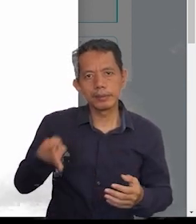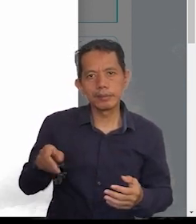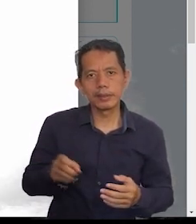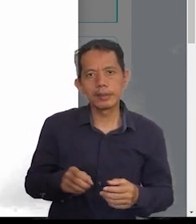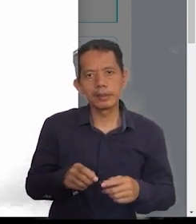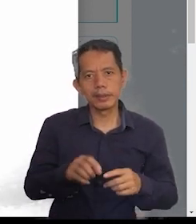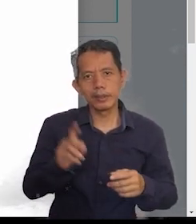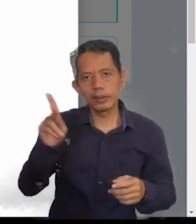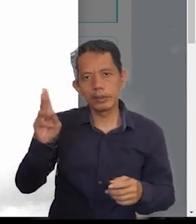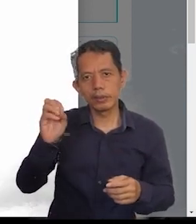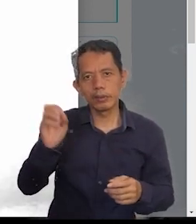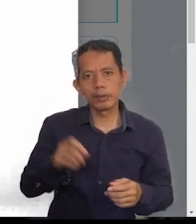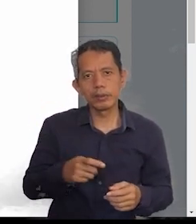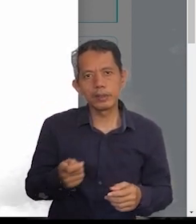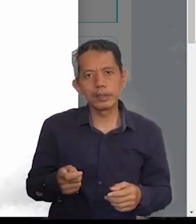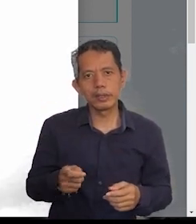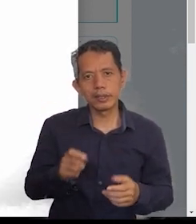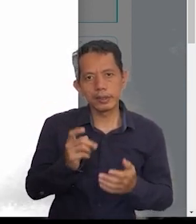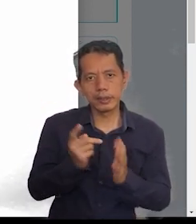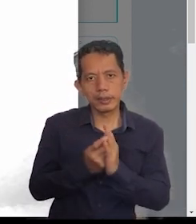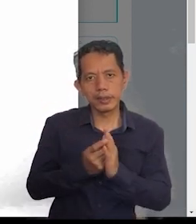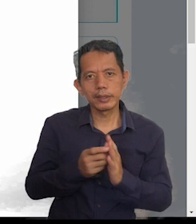tersedia.